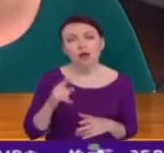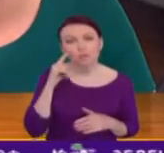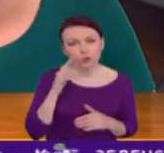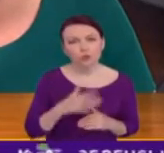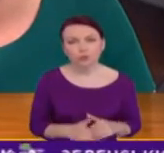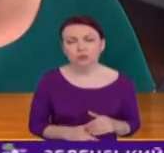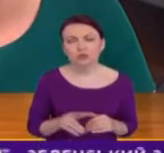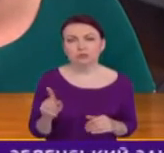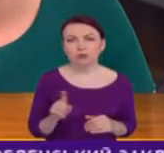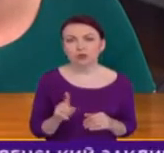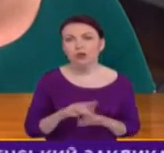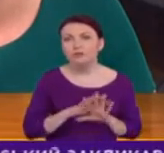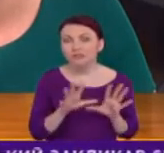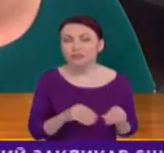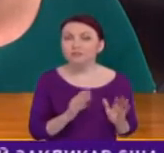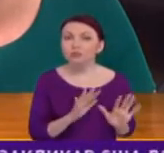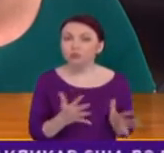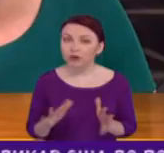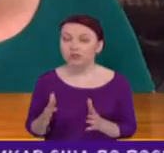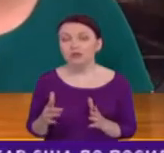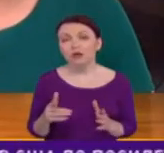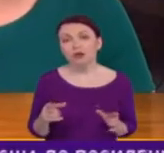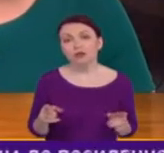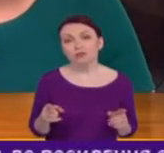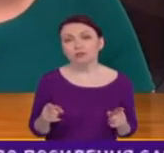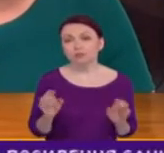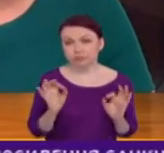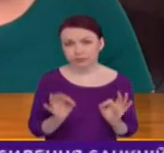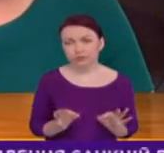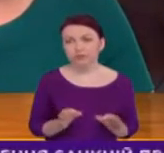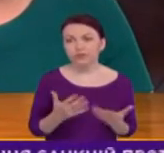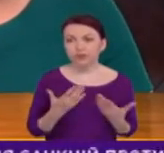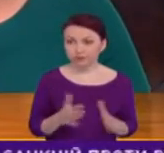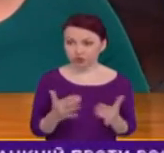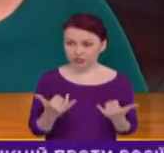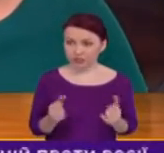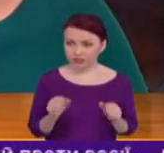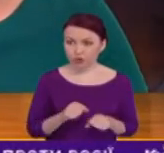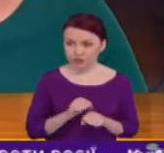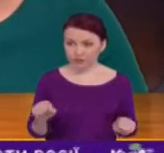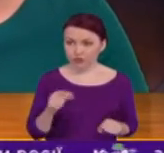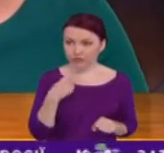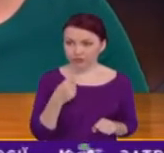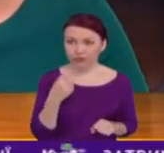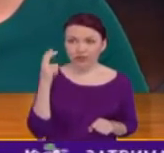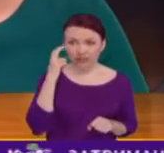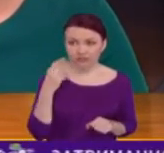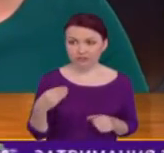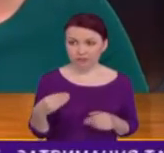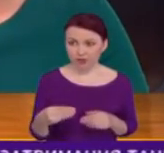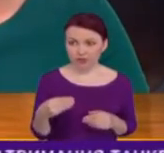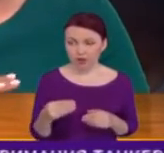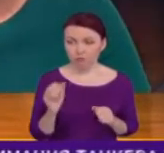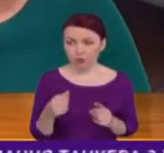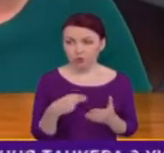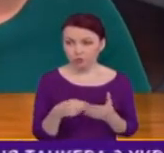що все відбувається дійсно так, як відбувалося тобто, там. Вже зараз можна сміливо говорити, що Київ смарт-карт може купувати кожен